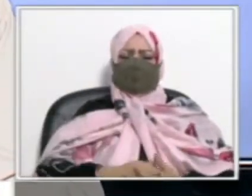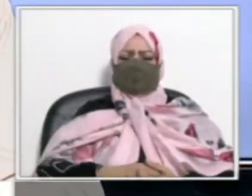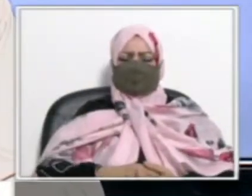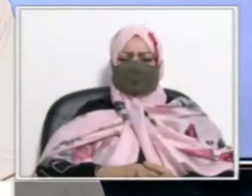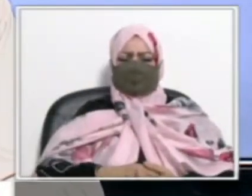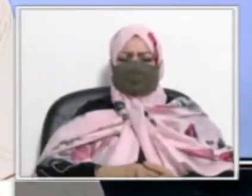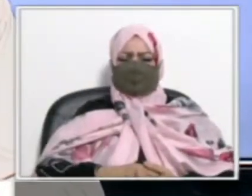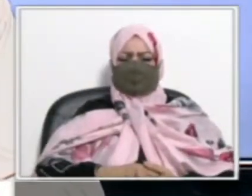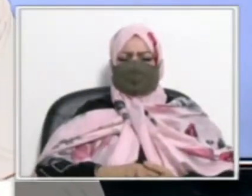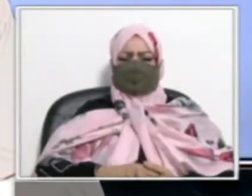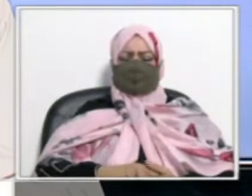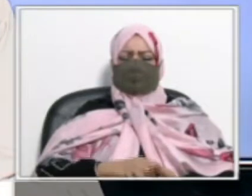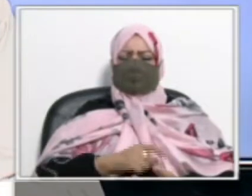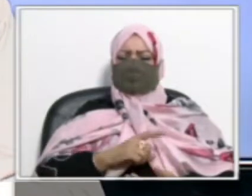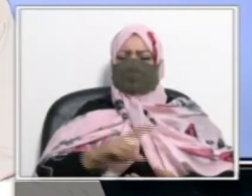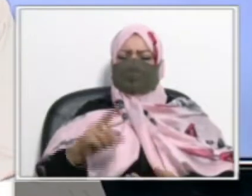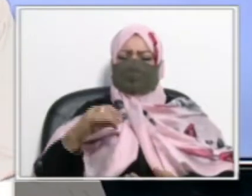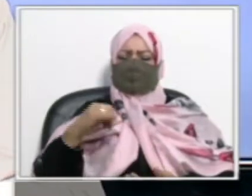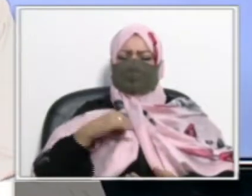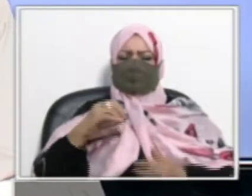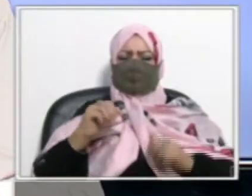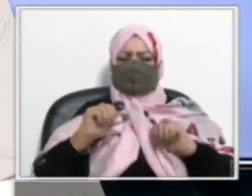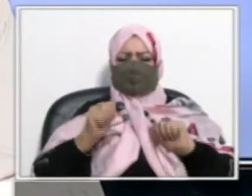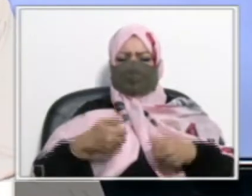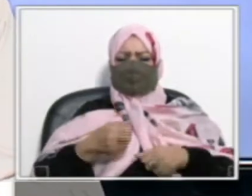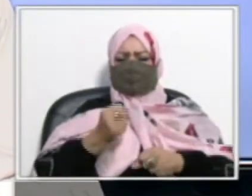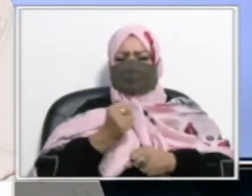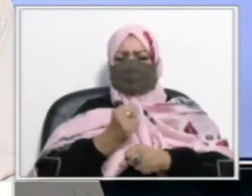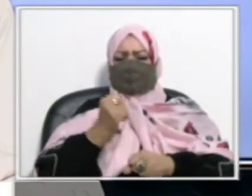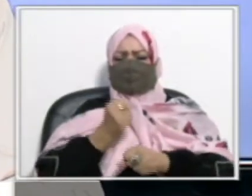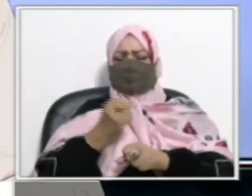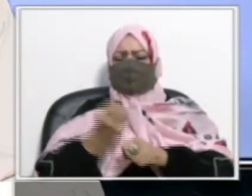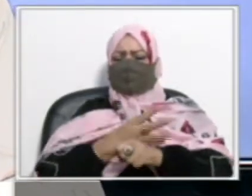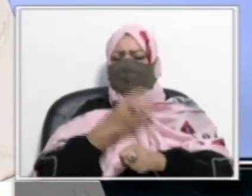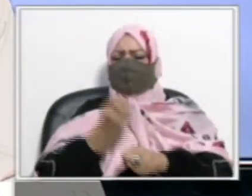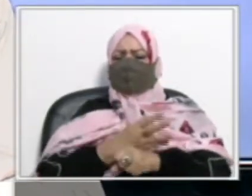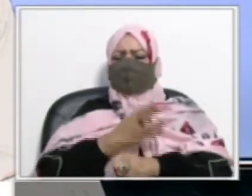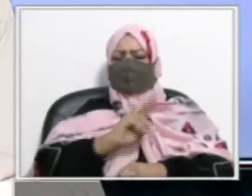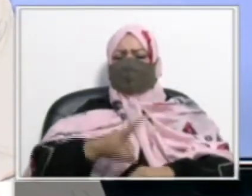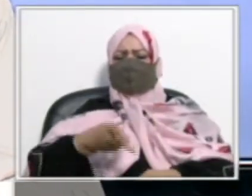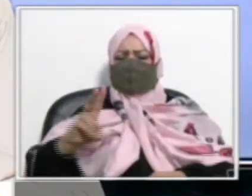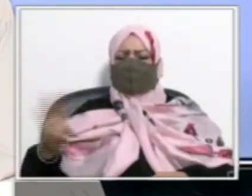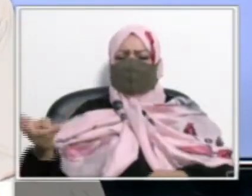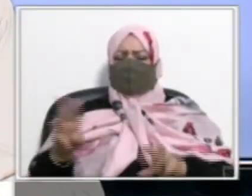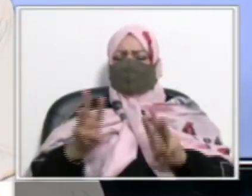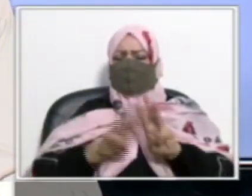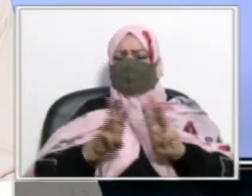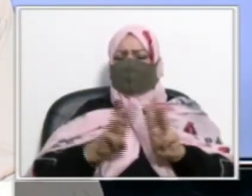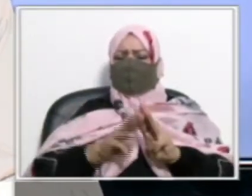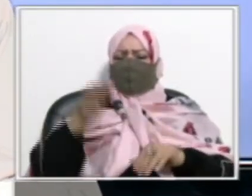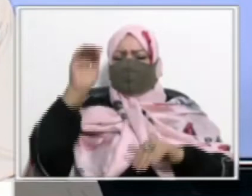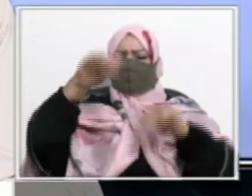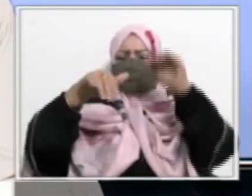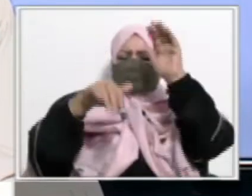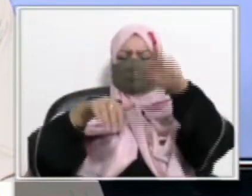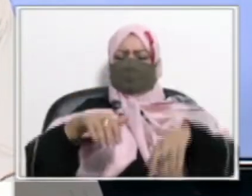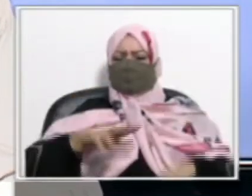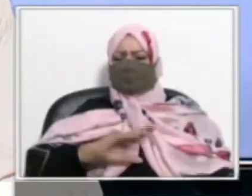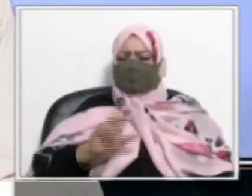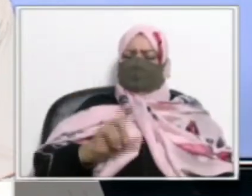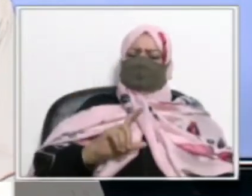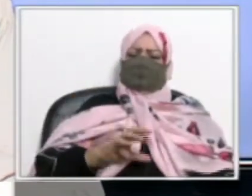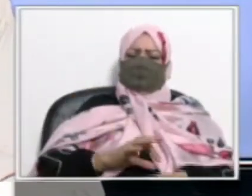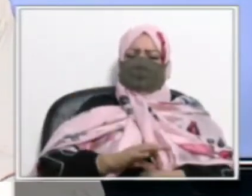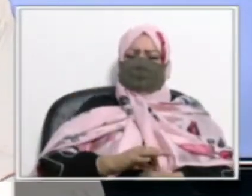لا يستطيع الإنسان والله أن يفعله لوحده منفردا يستحيي، حتى وإن كان يعني بيطري يتحشم يتلفت